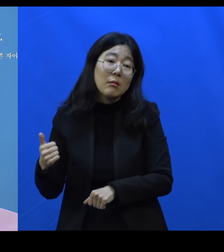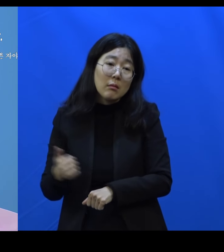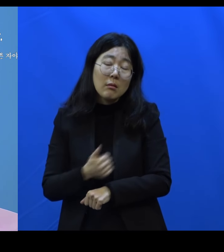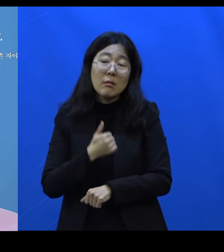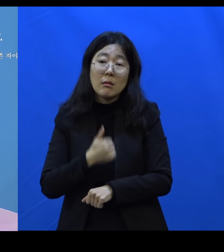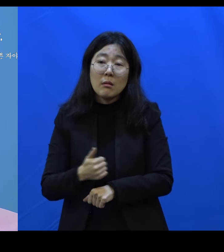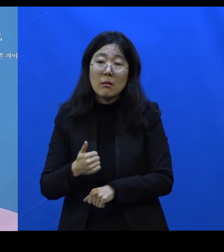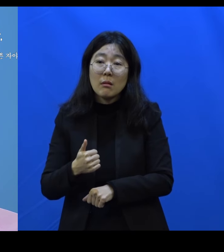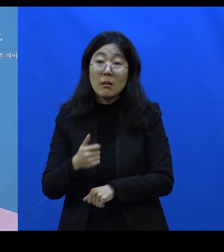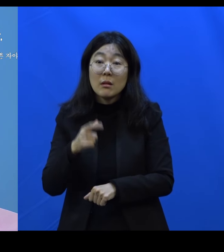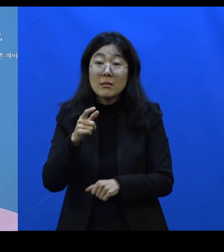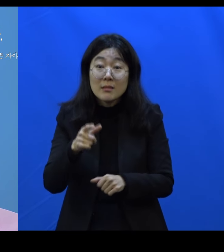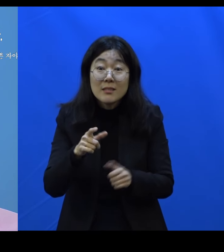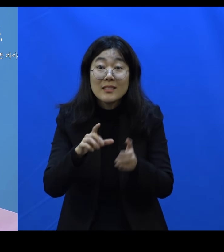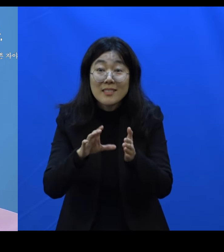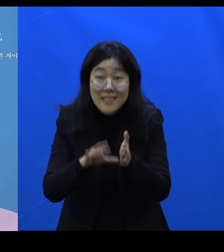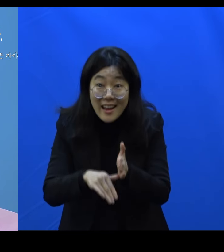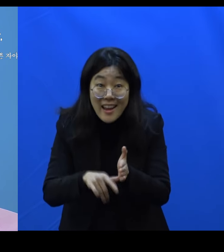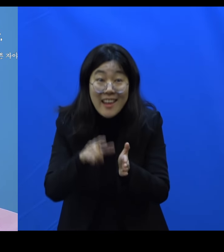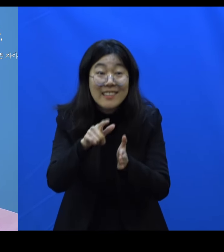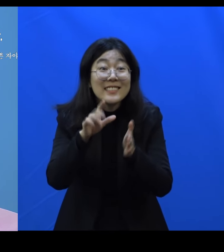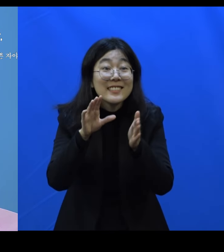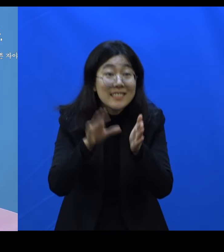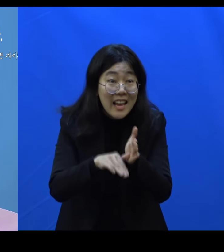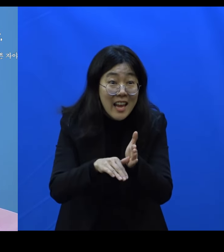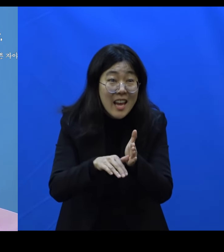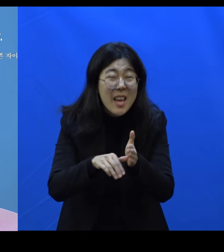그런데 이런 시간이 나쁜 것만은 아니라는 거예요.